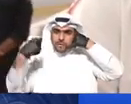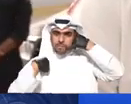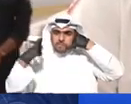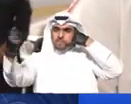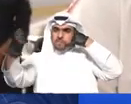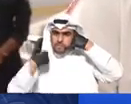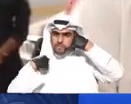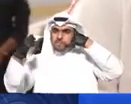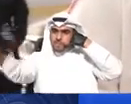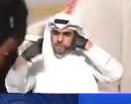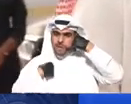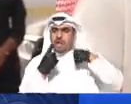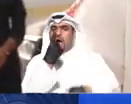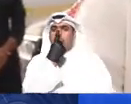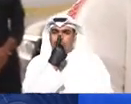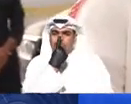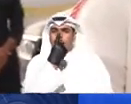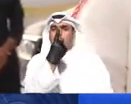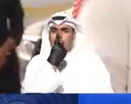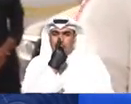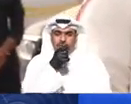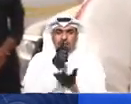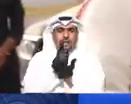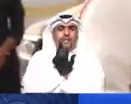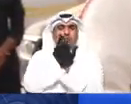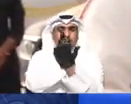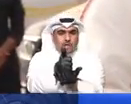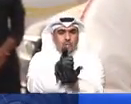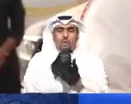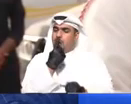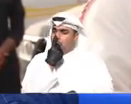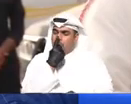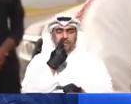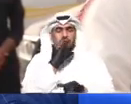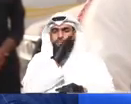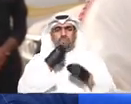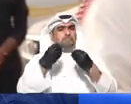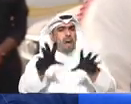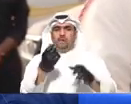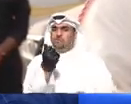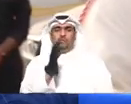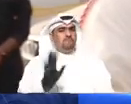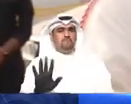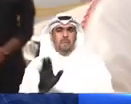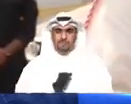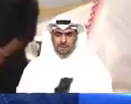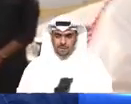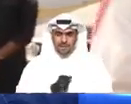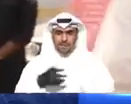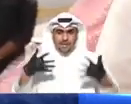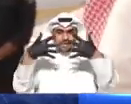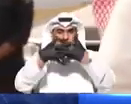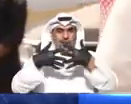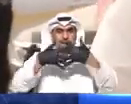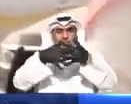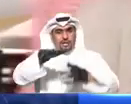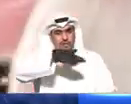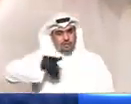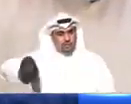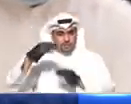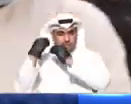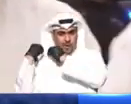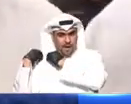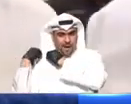مساعده نحتاجها، وهذا طبعا شكر موصول لهم، وهذا مو غريب عليهم ولا على غانم انترناشونال. كل الشكر لك